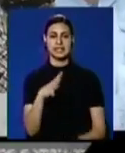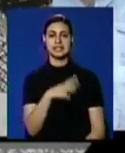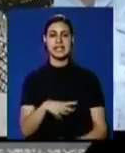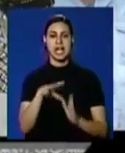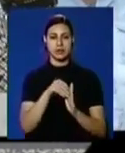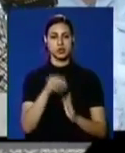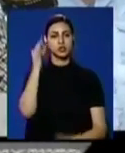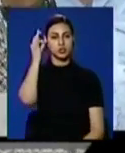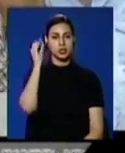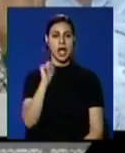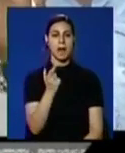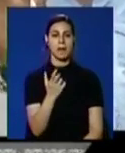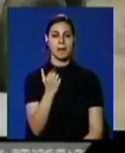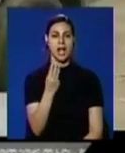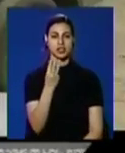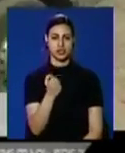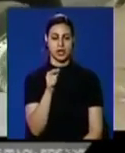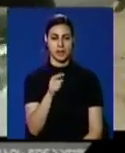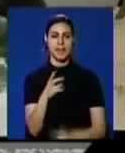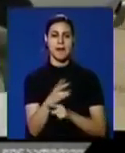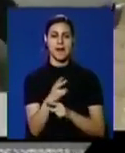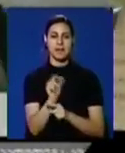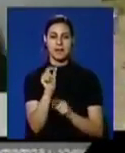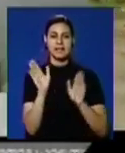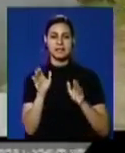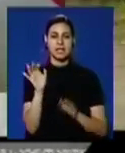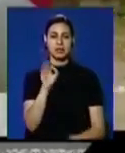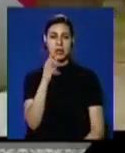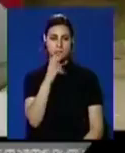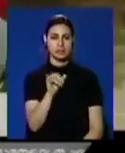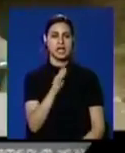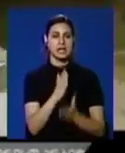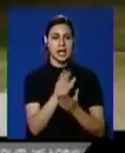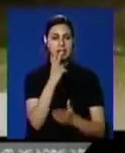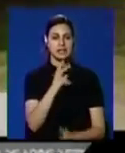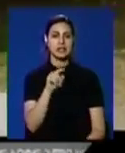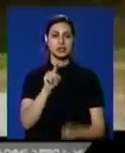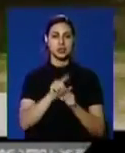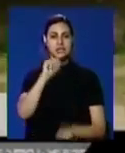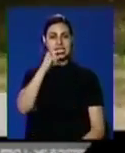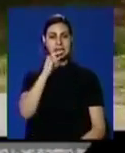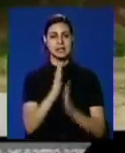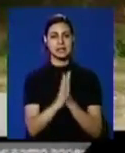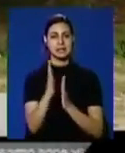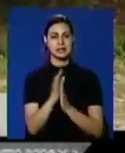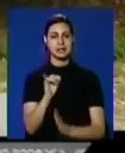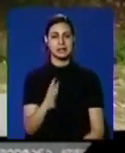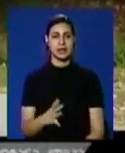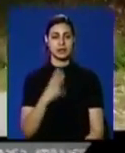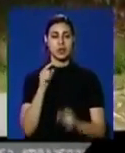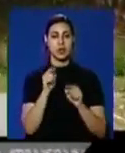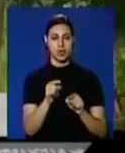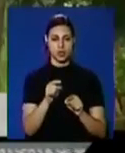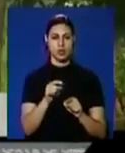საქართველოში ზუგდიდის და აბაშის მუნიციპალიტეტებში მავნებლისგან დაზენებული ფართობები და სიმინდის ხანები მოინახულეს. ვიზიტის ფარგლებში